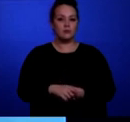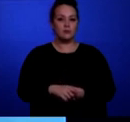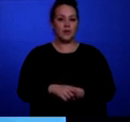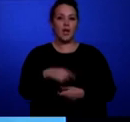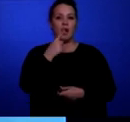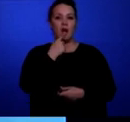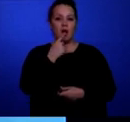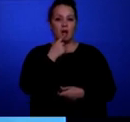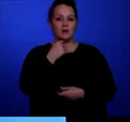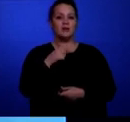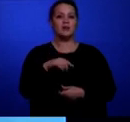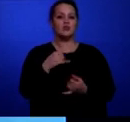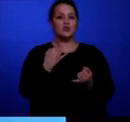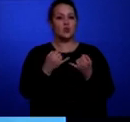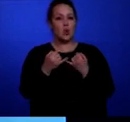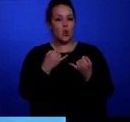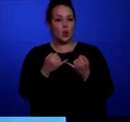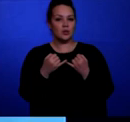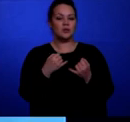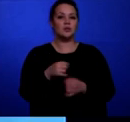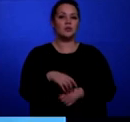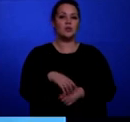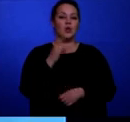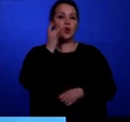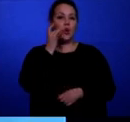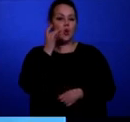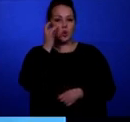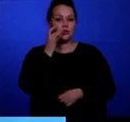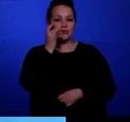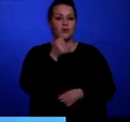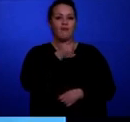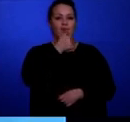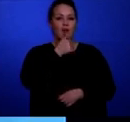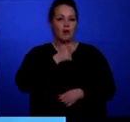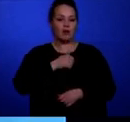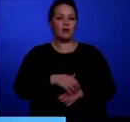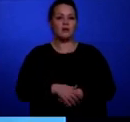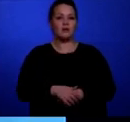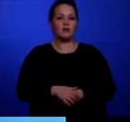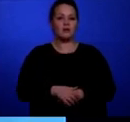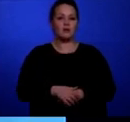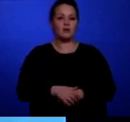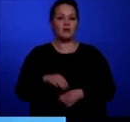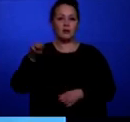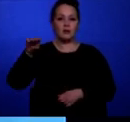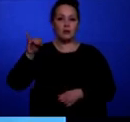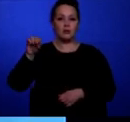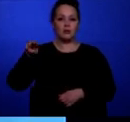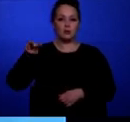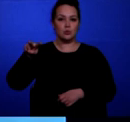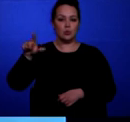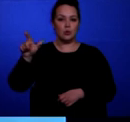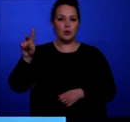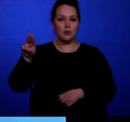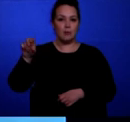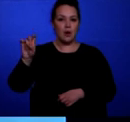Красные, желтые, розовые, фиолетовые тюльпаны. А